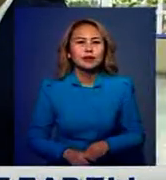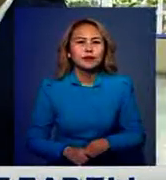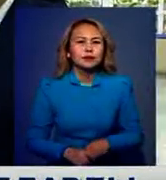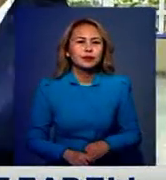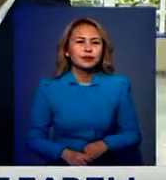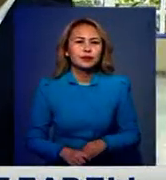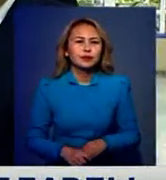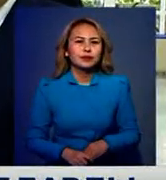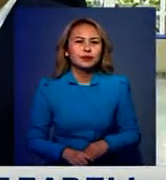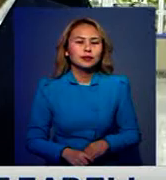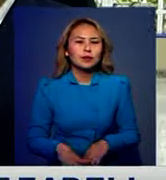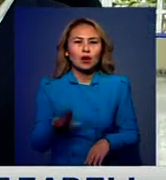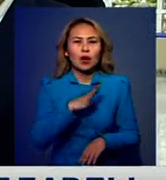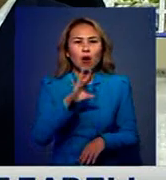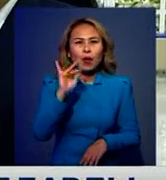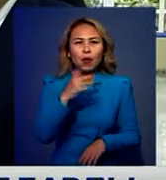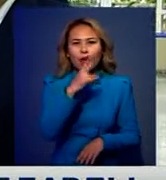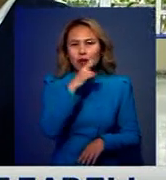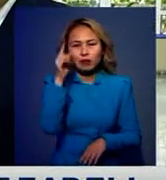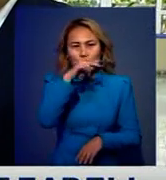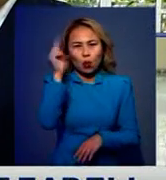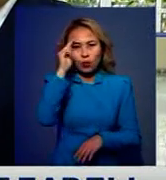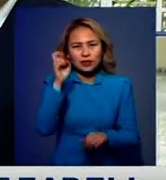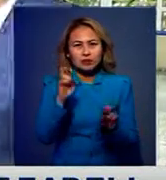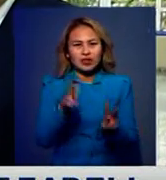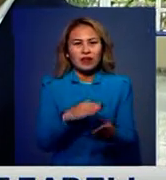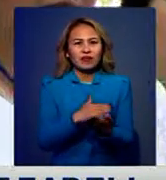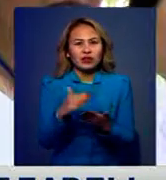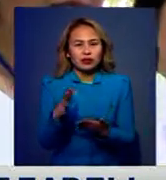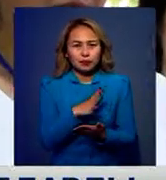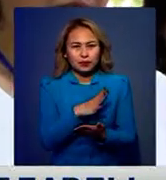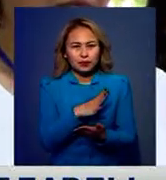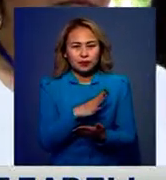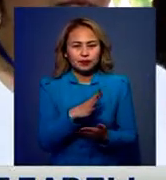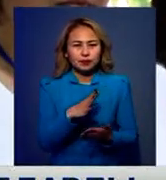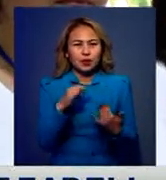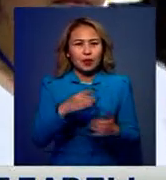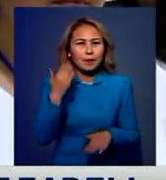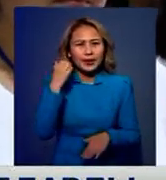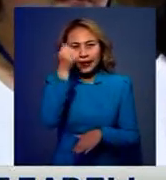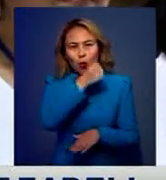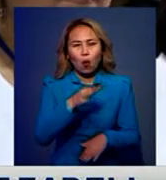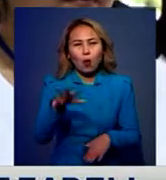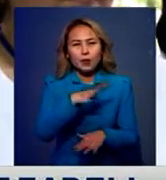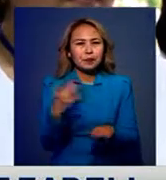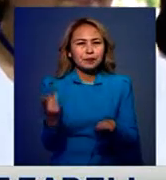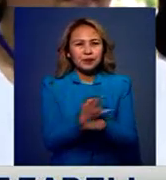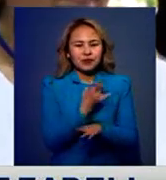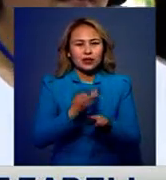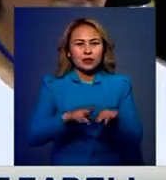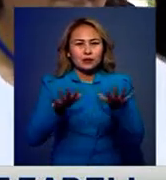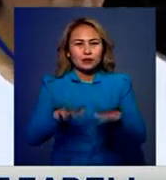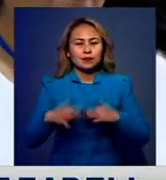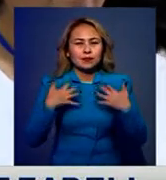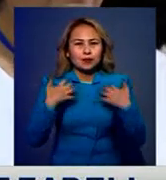оқыдым. Және оңтүстік Кореяда неонаталдық хирургия бойынша оқуда болдым. Былтыр алғаш рет облысымызда 13 адресімен туылған баланы аман